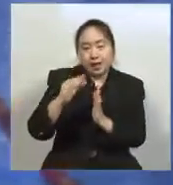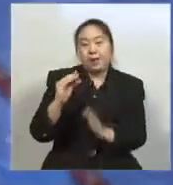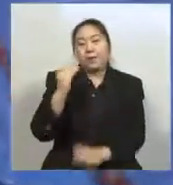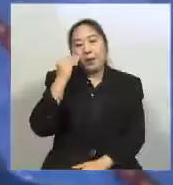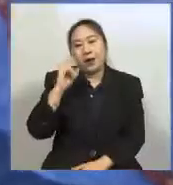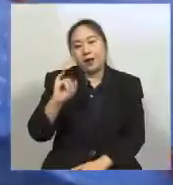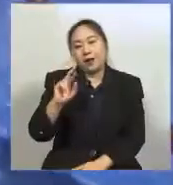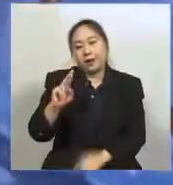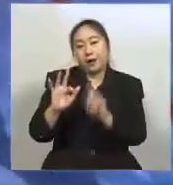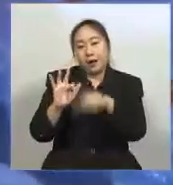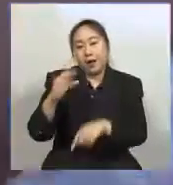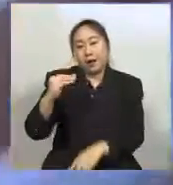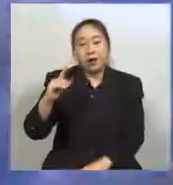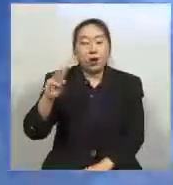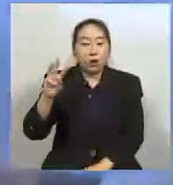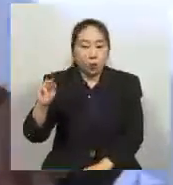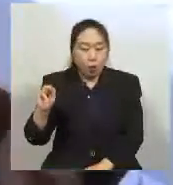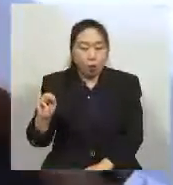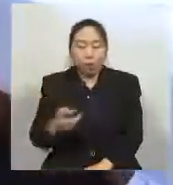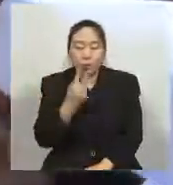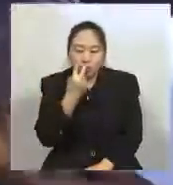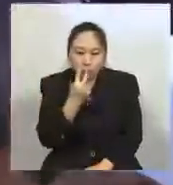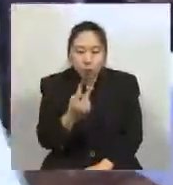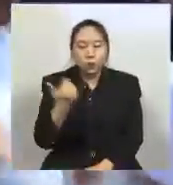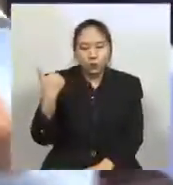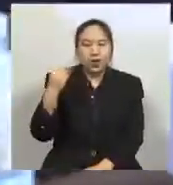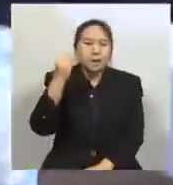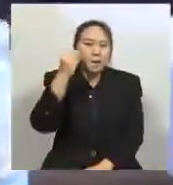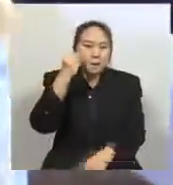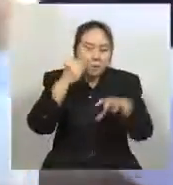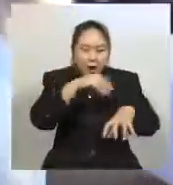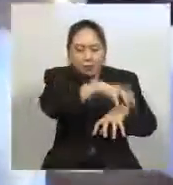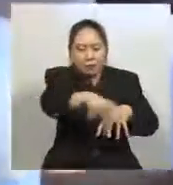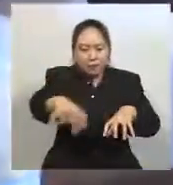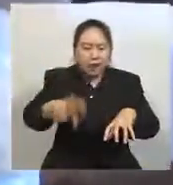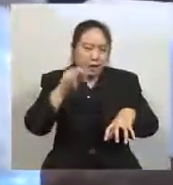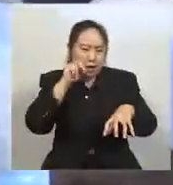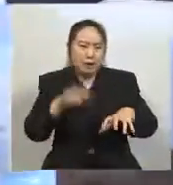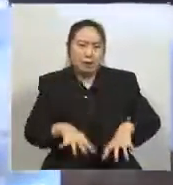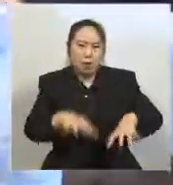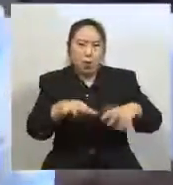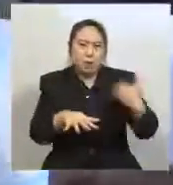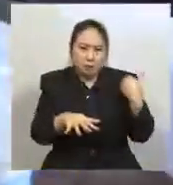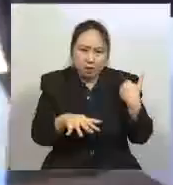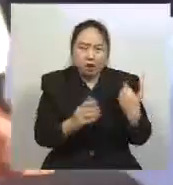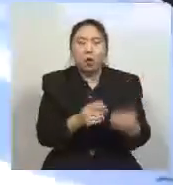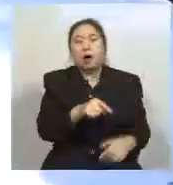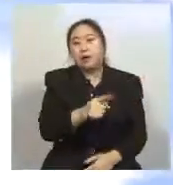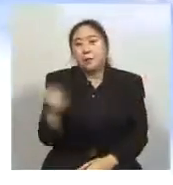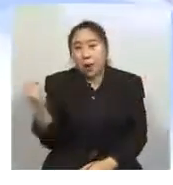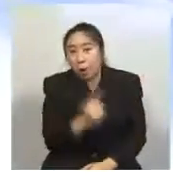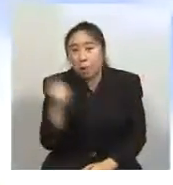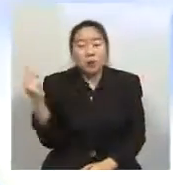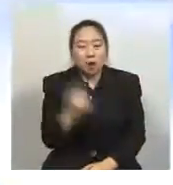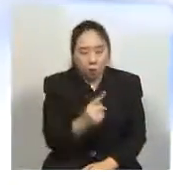ไร่ใต้ที่ทีมข่าวไปสำรวจก็ไปพบว่ายังมีบ้านเรือนได้รับความเสียหายจากน้ำท่วมต้องใช้เรือในการเดินทางเข้าออกหรือว่าลุ